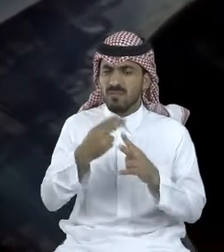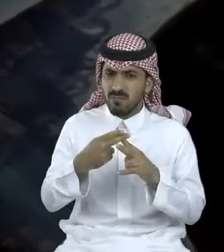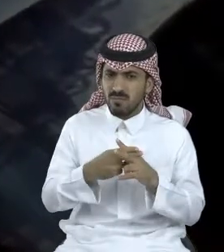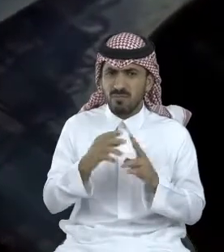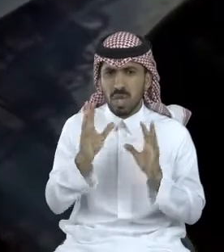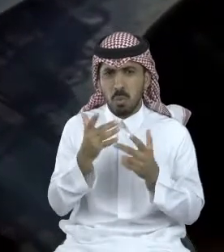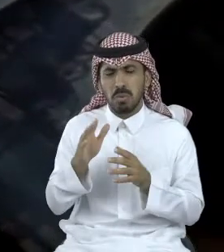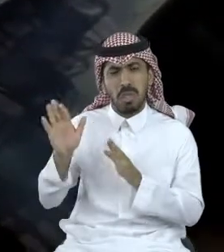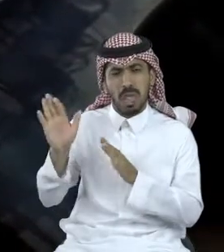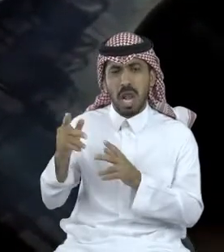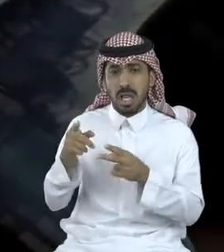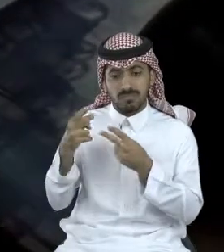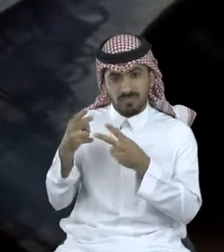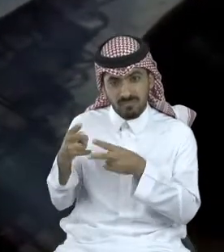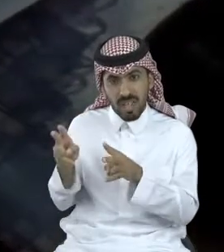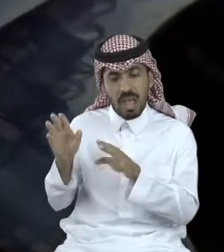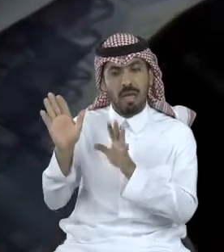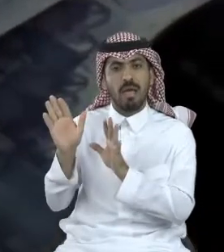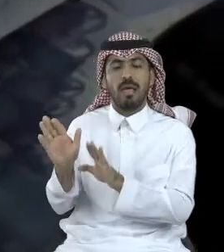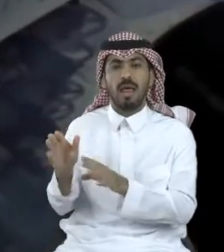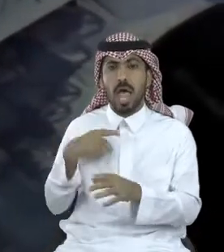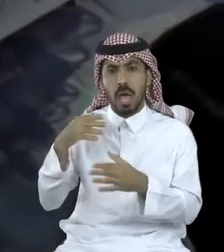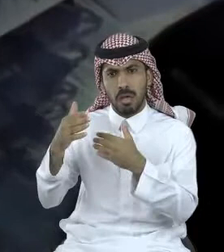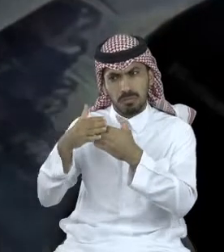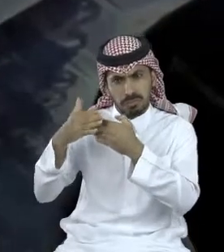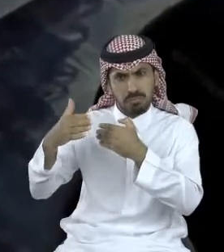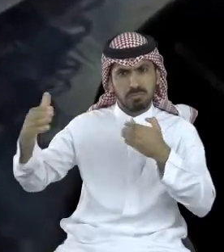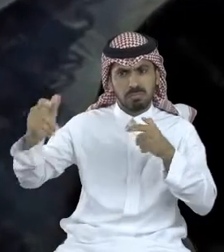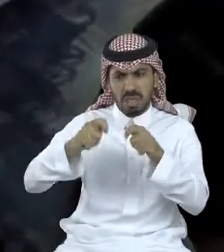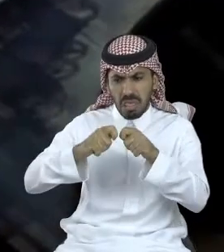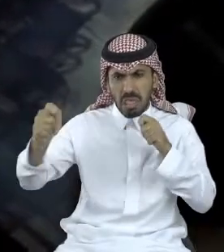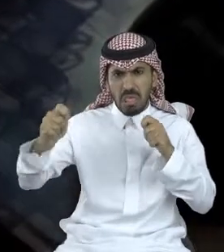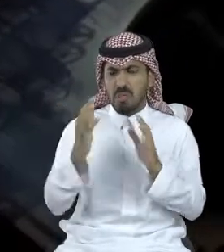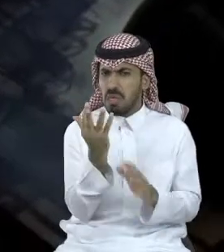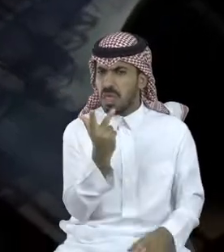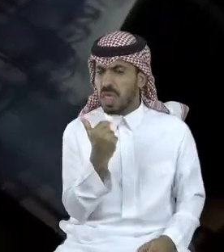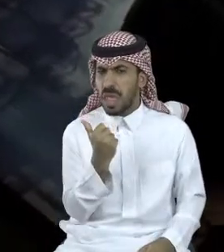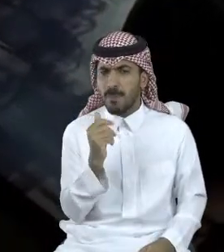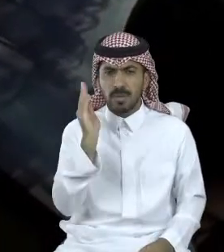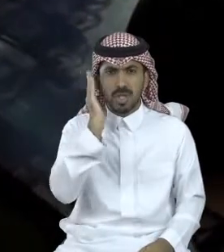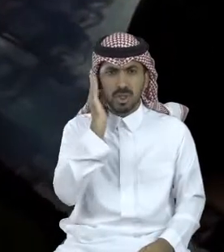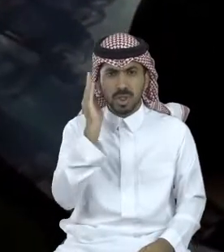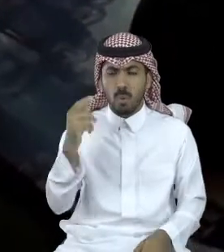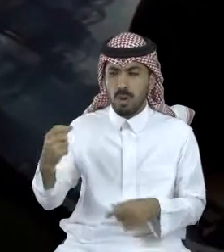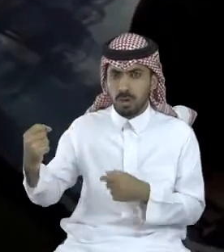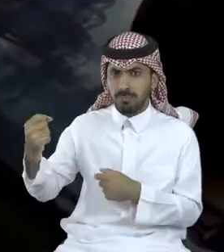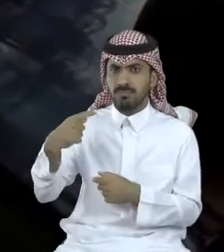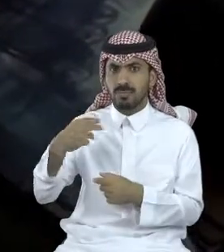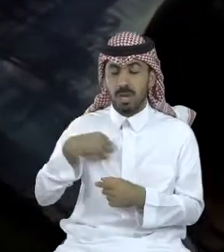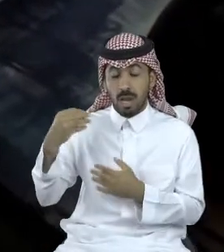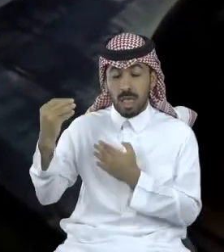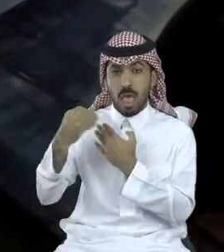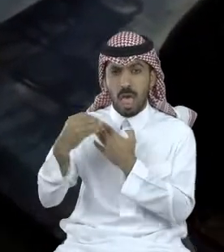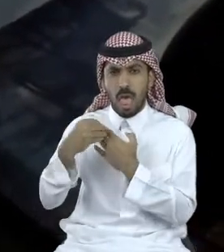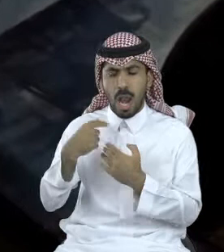ورجعت عادي، ولكن إن شغلته يصير لما أبعد مسافة محددة سمارت باند يبعد عن الجوال على طول يعطيني تنبيه فأتذكر أن